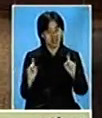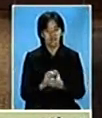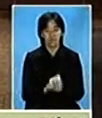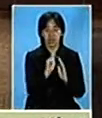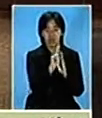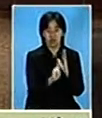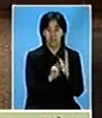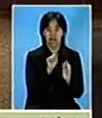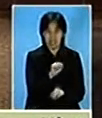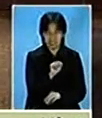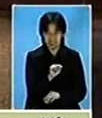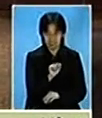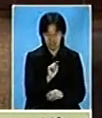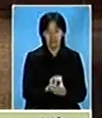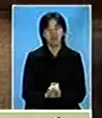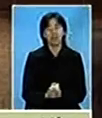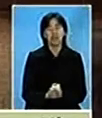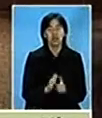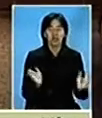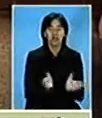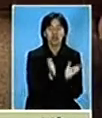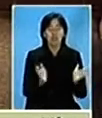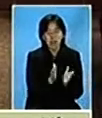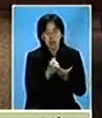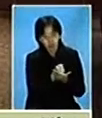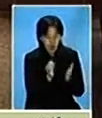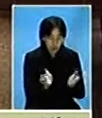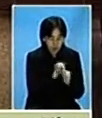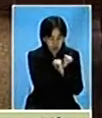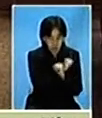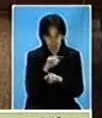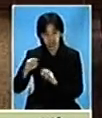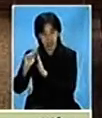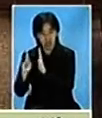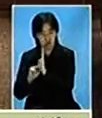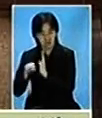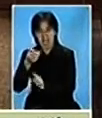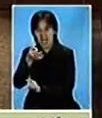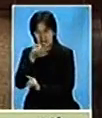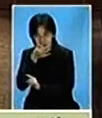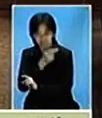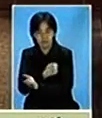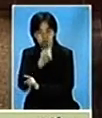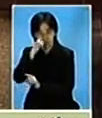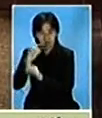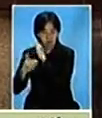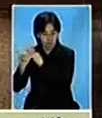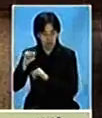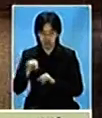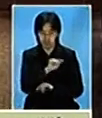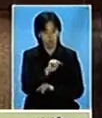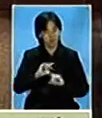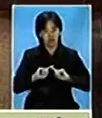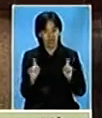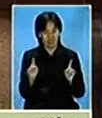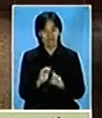แรกนั้นเป็นกฎหมายในการคุ้มครองและส่งเสริมแต่ว่ากฎหมายฉบับหลังคือพรบวิชาชีพการแพทย์แผนไทยเนี่ยต้อง